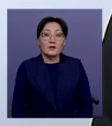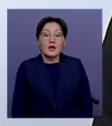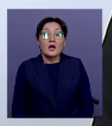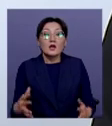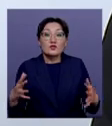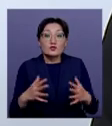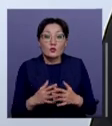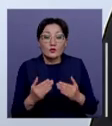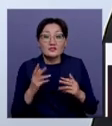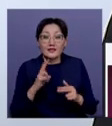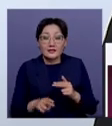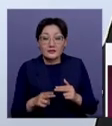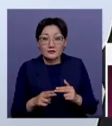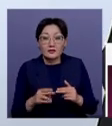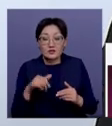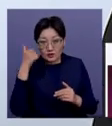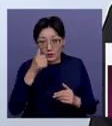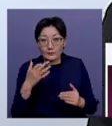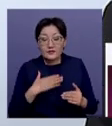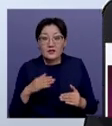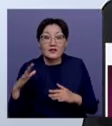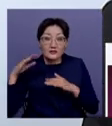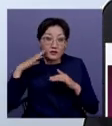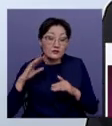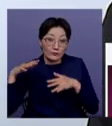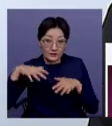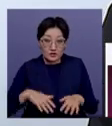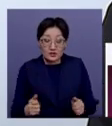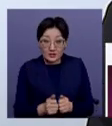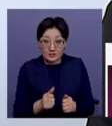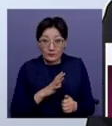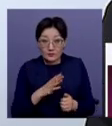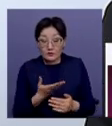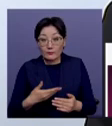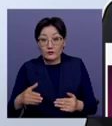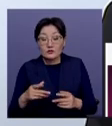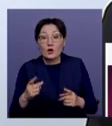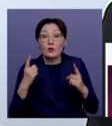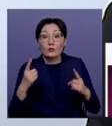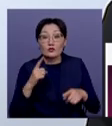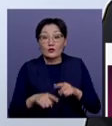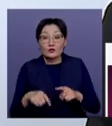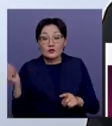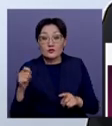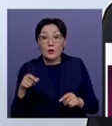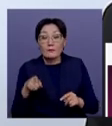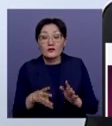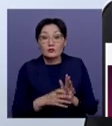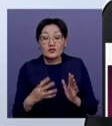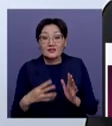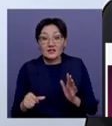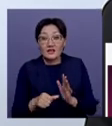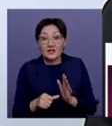Соғыс аяқталған жылы біздің әскери құрам Тынық мұхит жағасында болатынбыз. Біз үшін Ұлы Отан соғысы 1946 жылдың